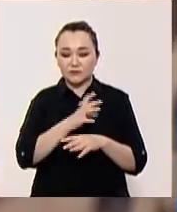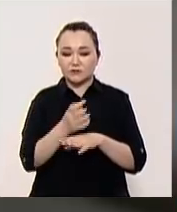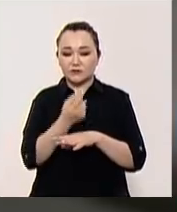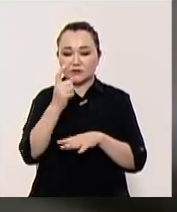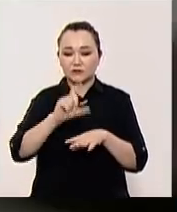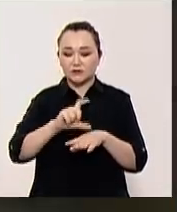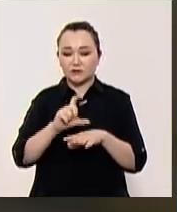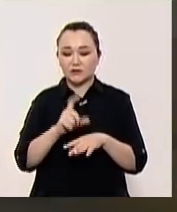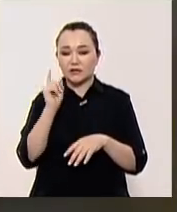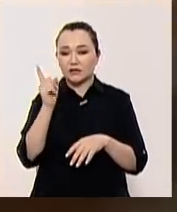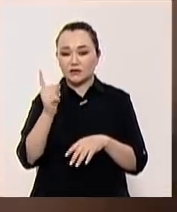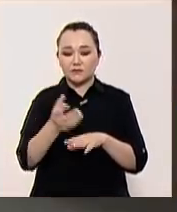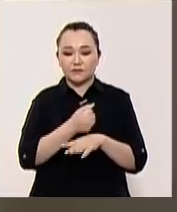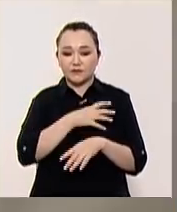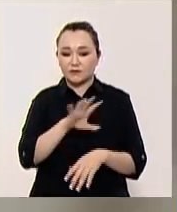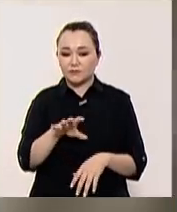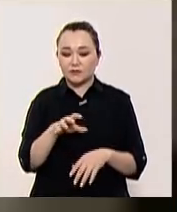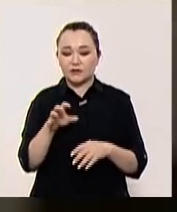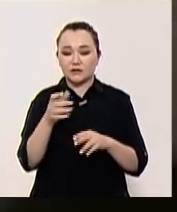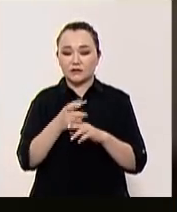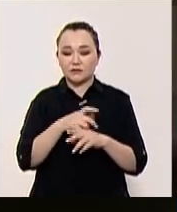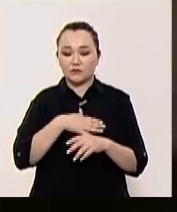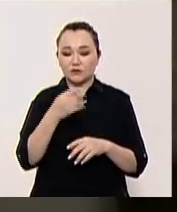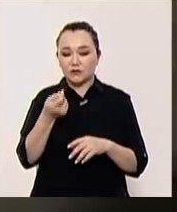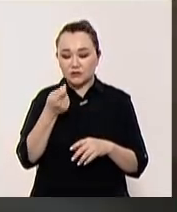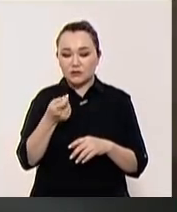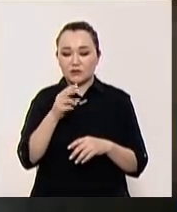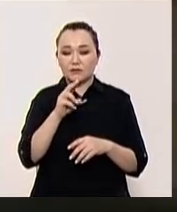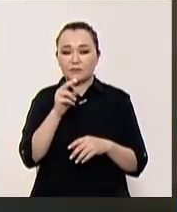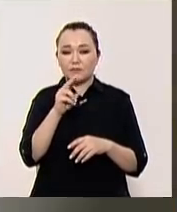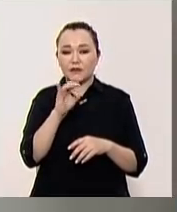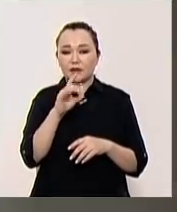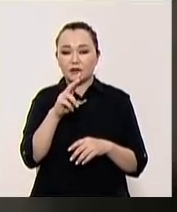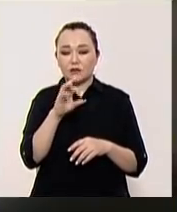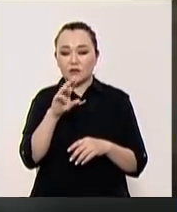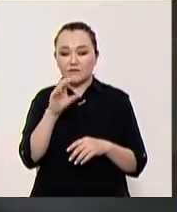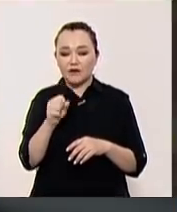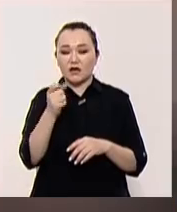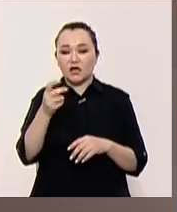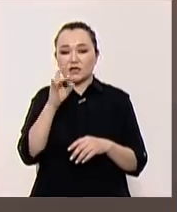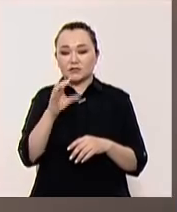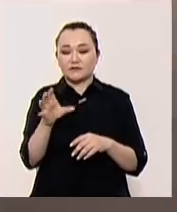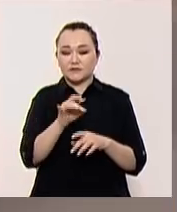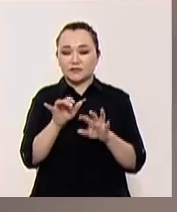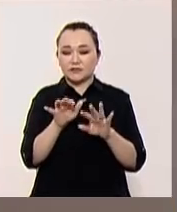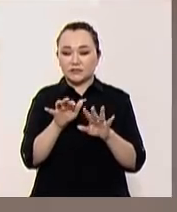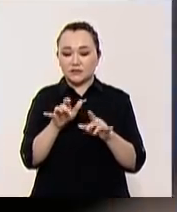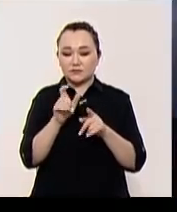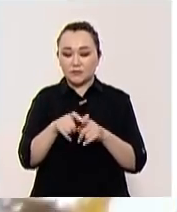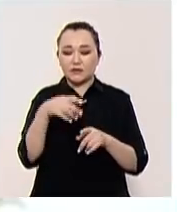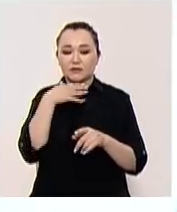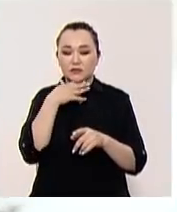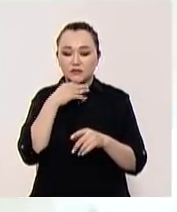кесесі. Міне, менің бидайым, күрішім, перловкам пісіп жатыр. Қазір етімді, кеспемді, қатығымды